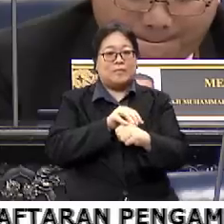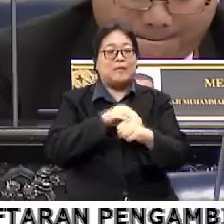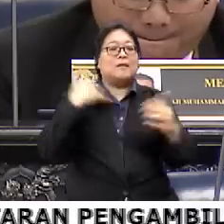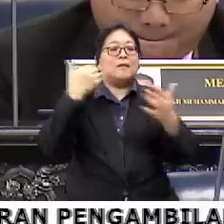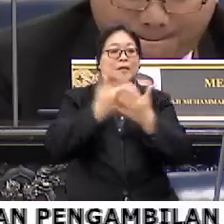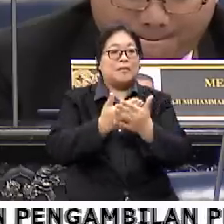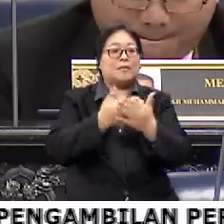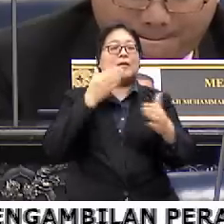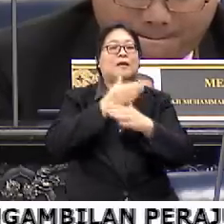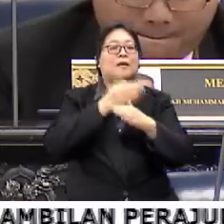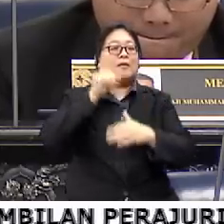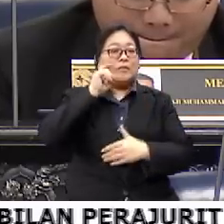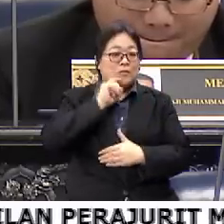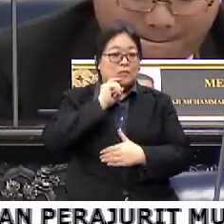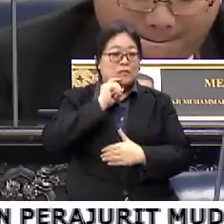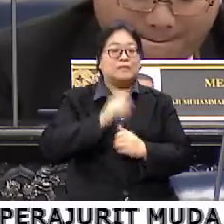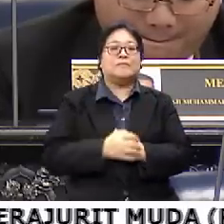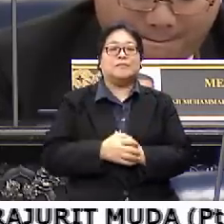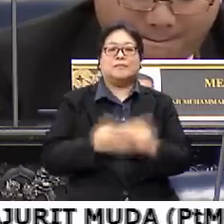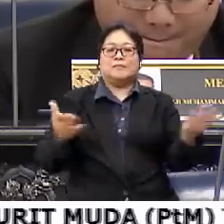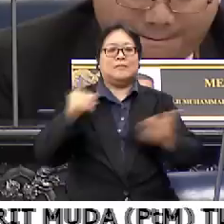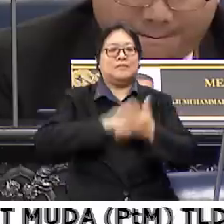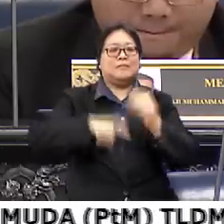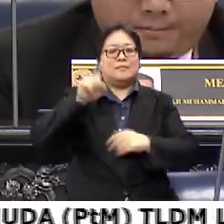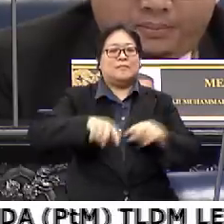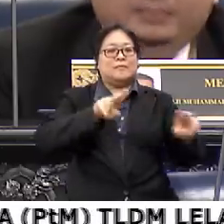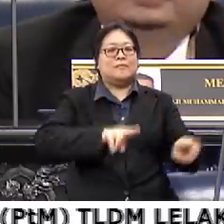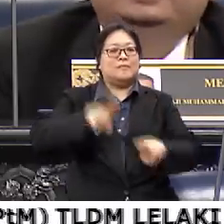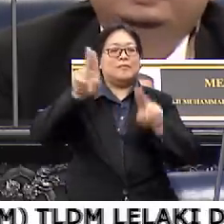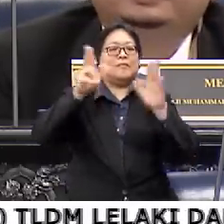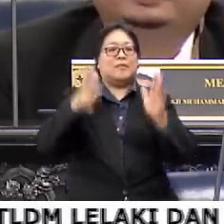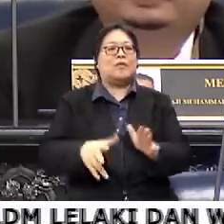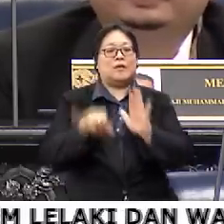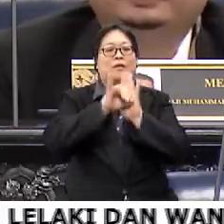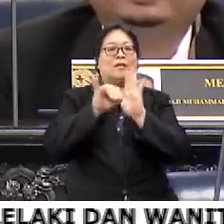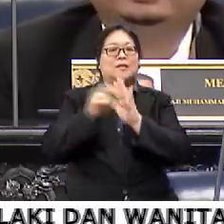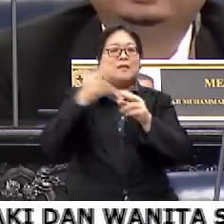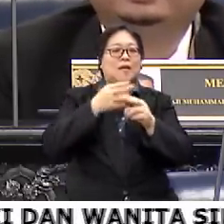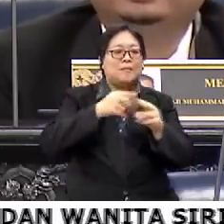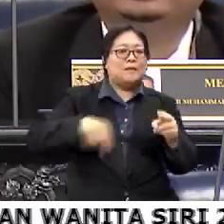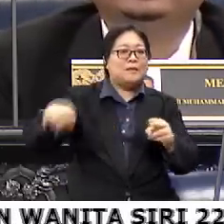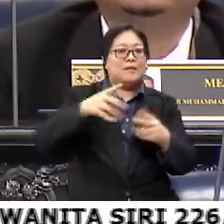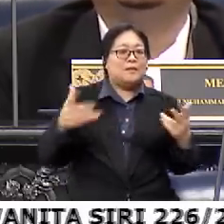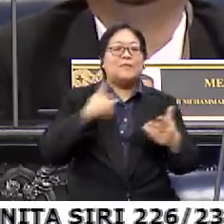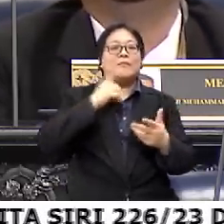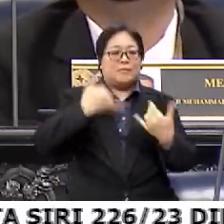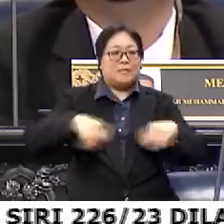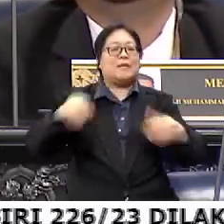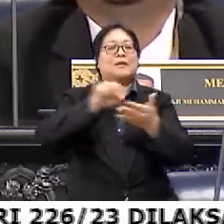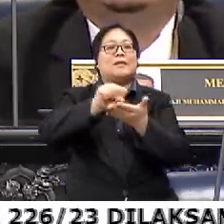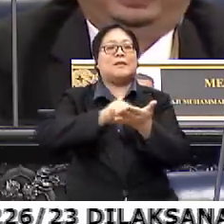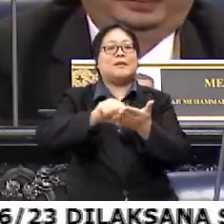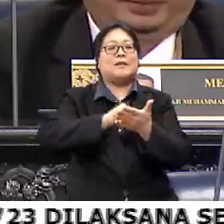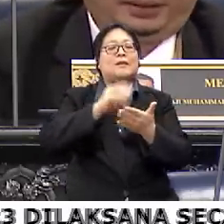sehingga ke tahap gangguan seksual. Apa keperluan memuat naik identiti 3 orang TikTokers wanita muda ini sedangkan perkara itu masih disiasat